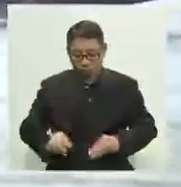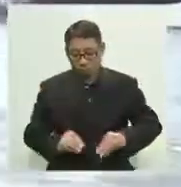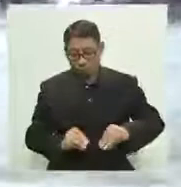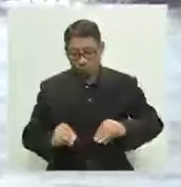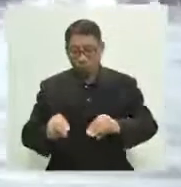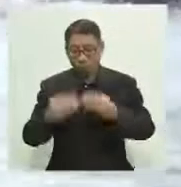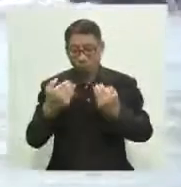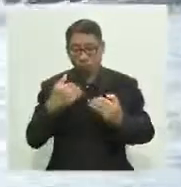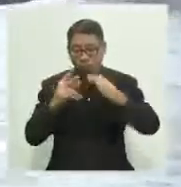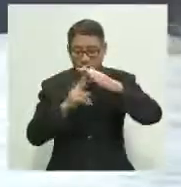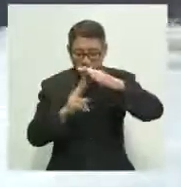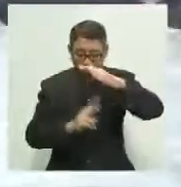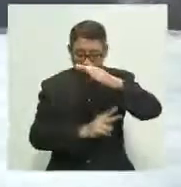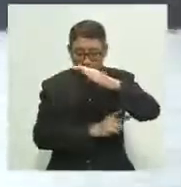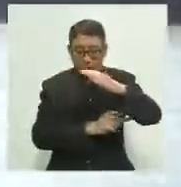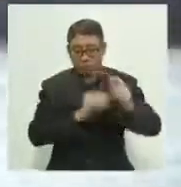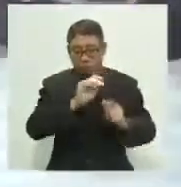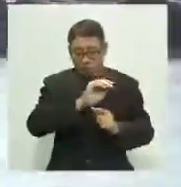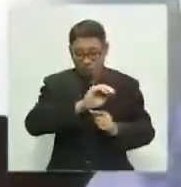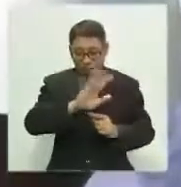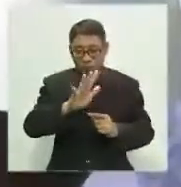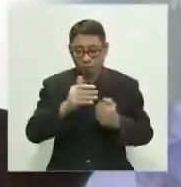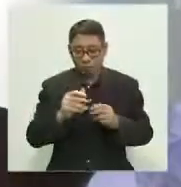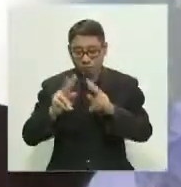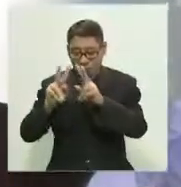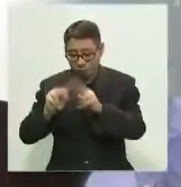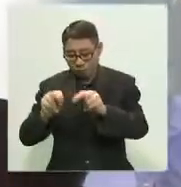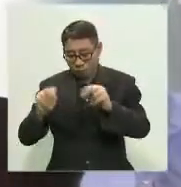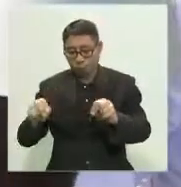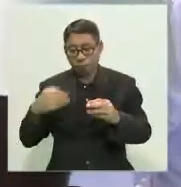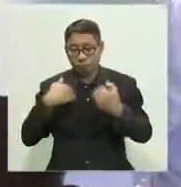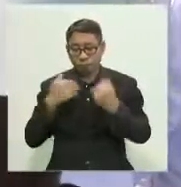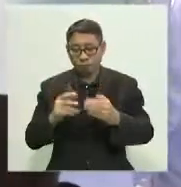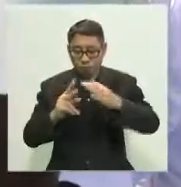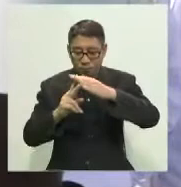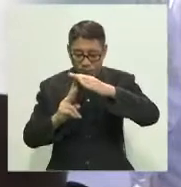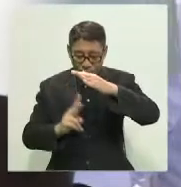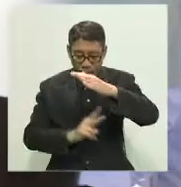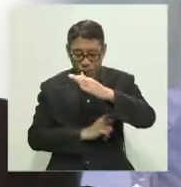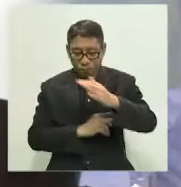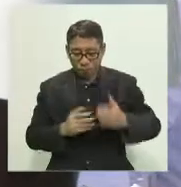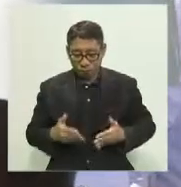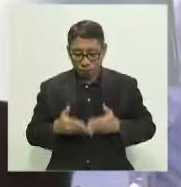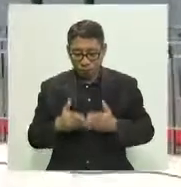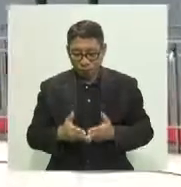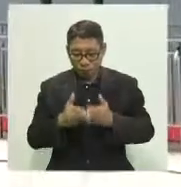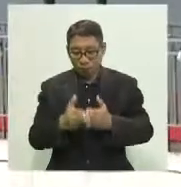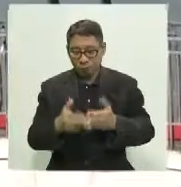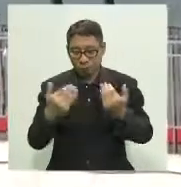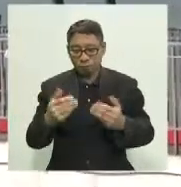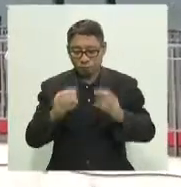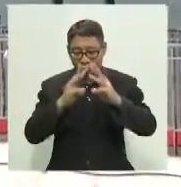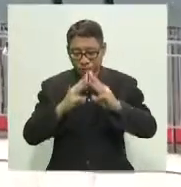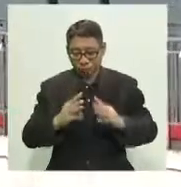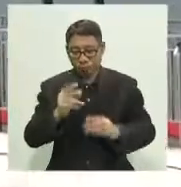าจากสะพานพระราม5ผ่านหอนาฬิกาจังหวัดนนทบุรีสะพานพระนั่งเกล้าแล้วก็แล่นมาเทียบณท่าเรือวั